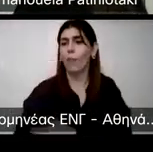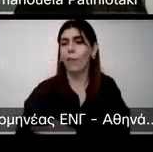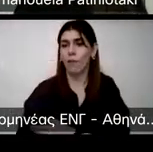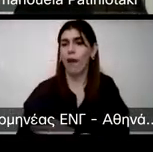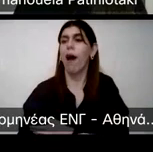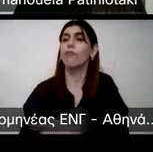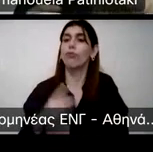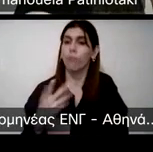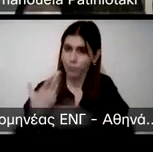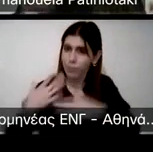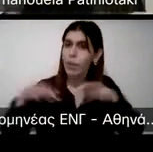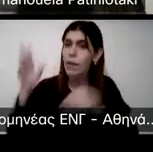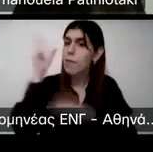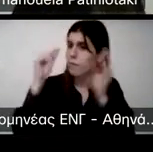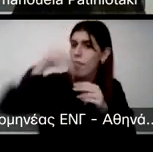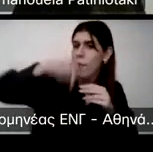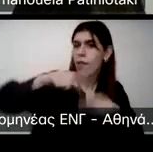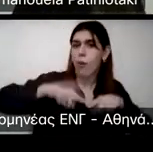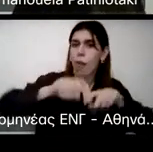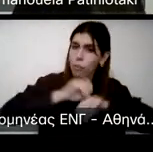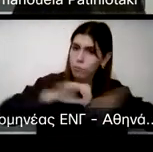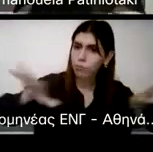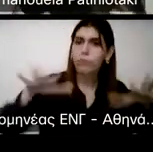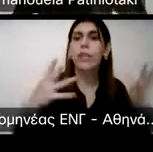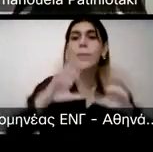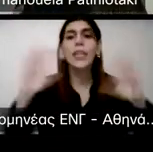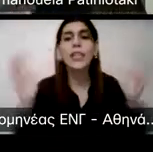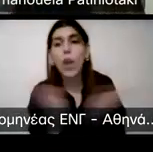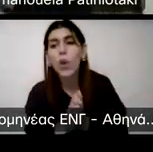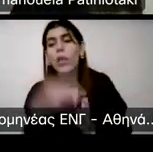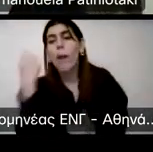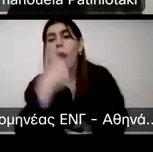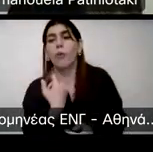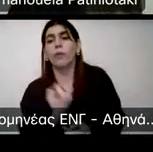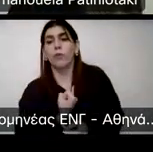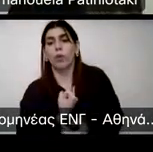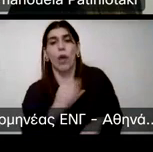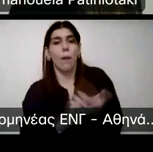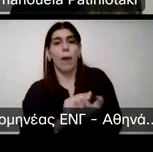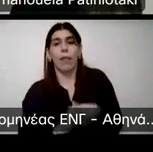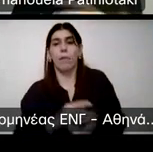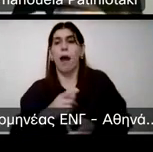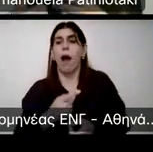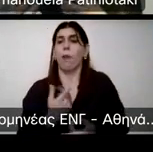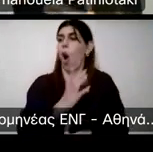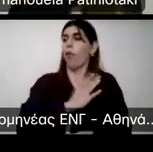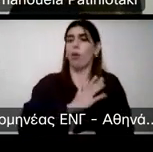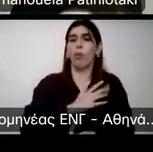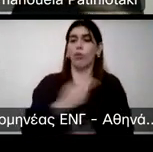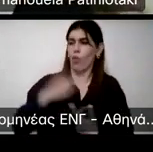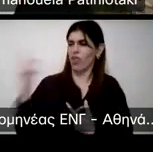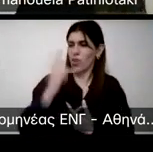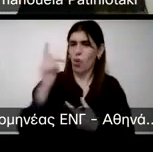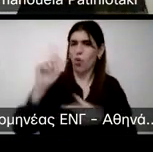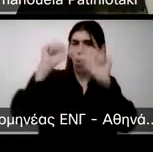σε προβλήματα μεταξύ συλλογικής και ατομικής ταυτότητας. Δηλαδή, αν κάποιος δεν αναγνωρίζει το κοινωνικό μοντέλο, δεν μπορεί ή δεν θέλει